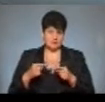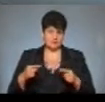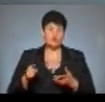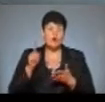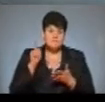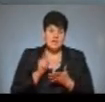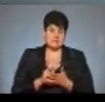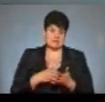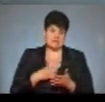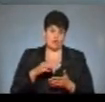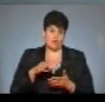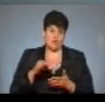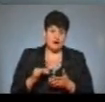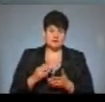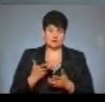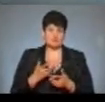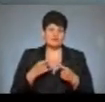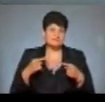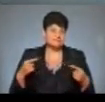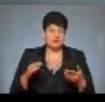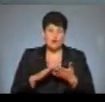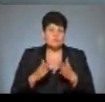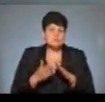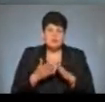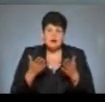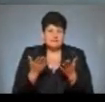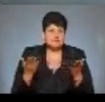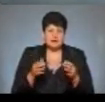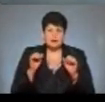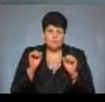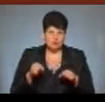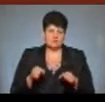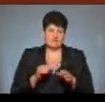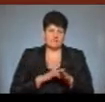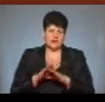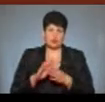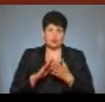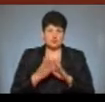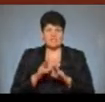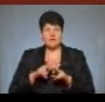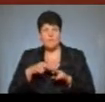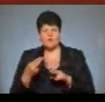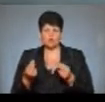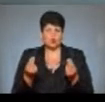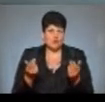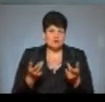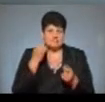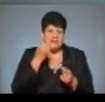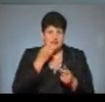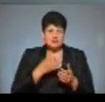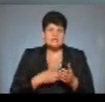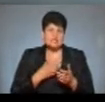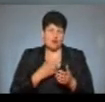зобов'язане страхувати, тому що форс-мажорні обставини тільки є можливість виконати контракт чи повернути кошти, тільки